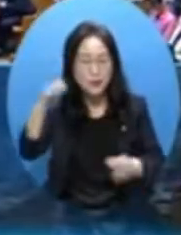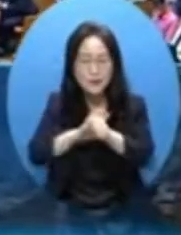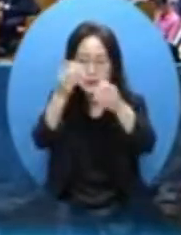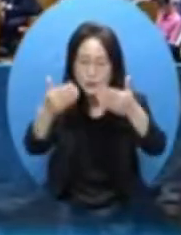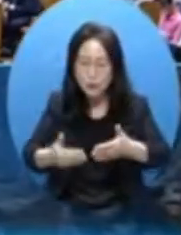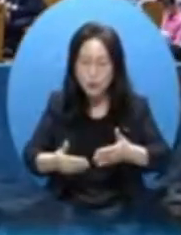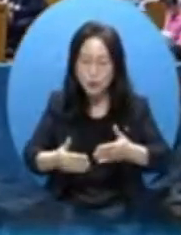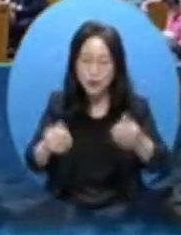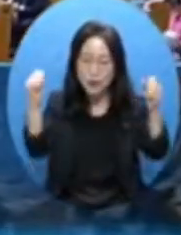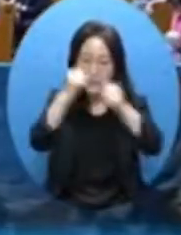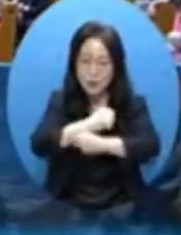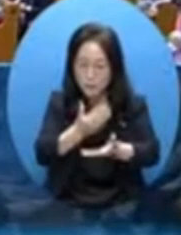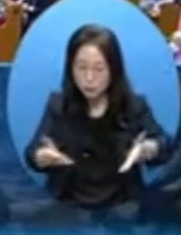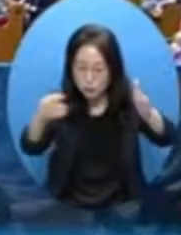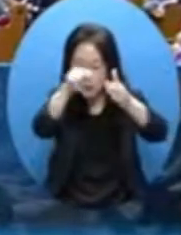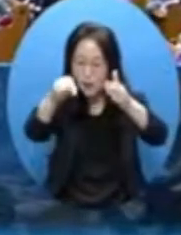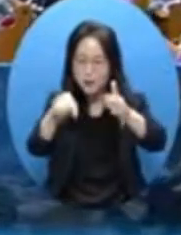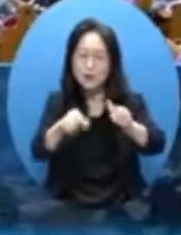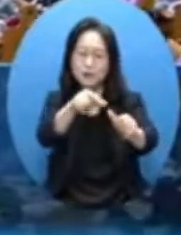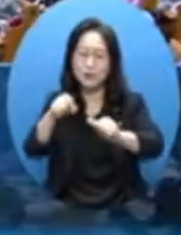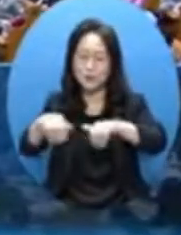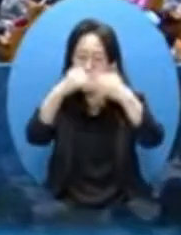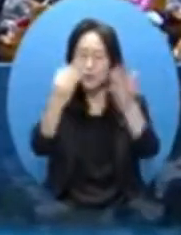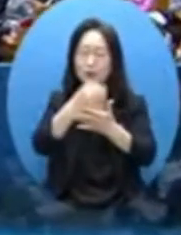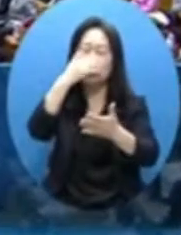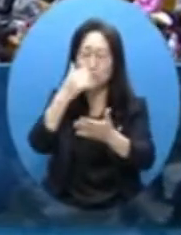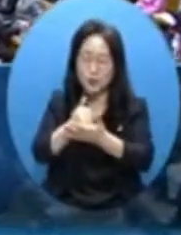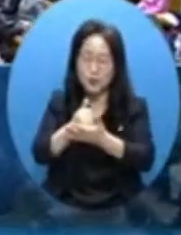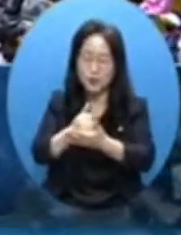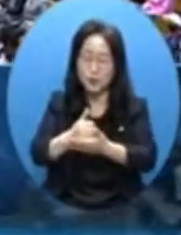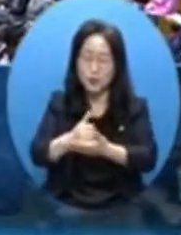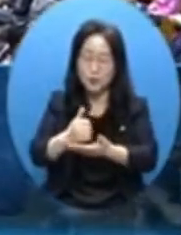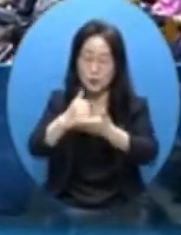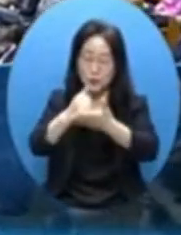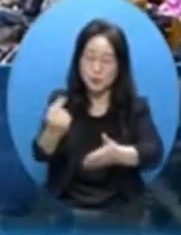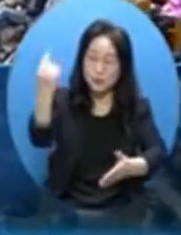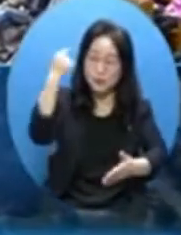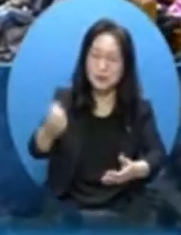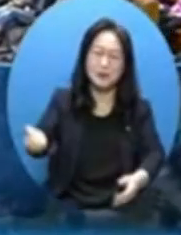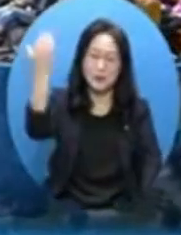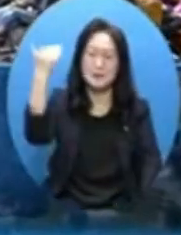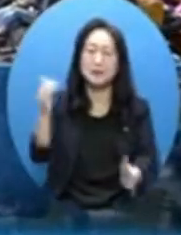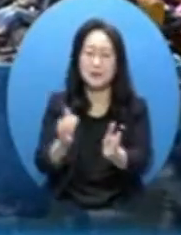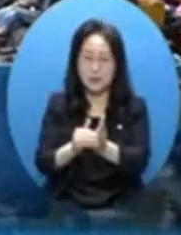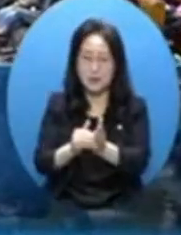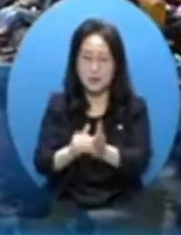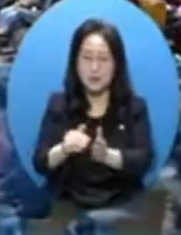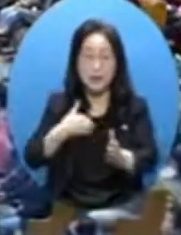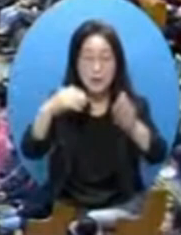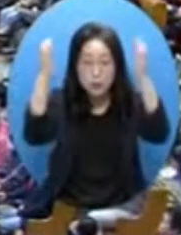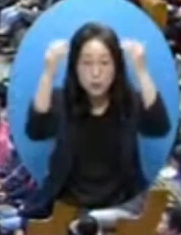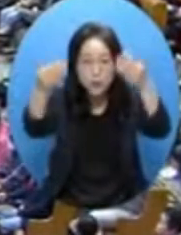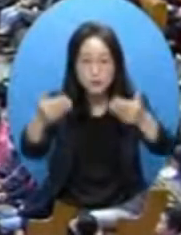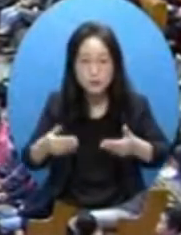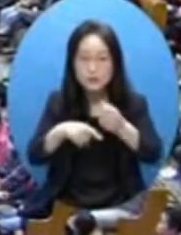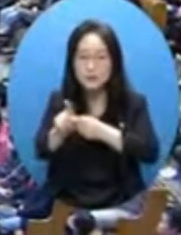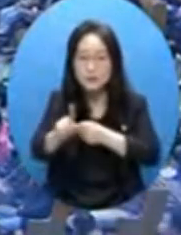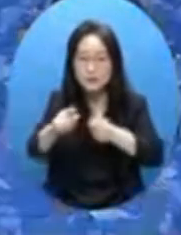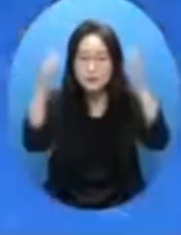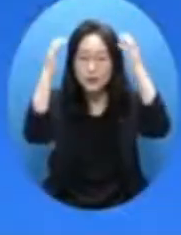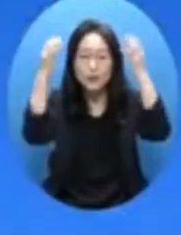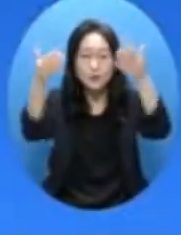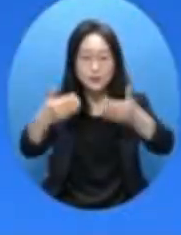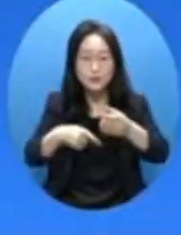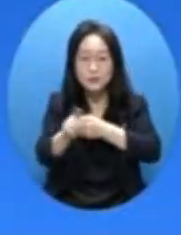멸망의 구덩이에서 건지셨고 내 모든 죄를 주의 등 뒤에 던지셨나이다. 내게 고통을 주신 것은, 고난을 주신